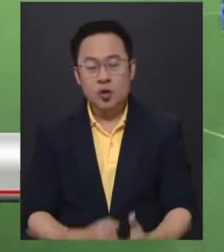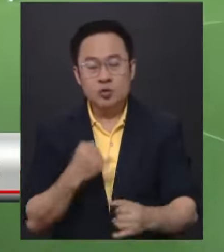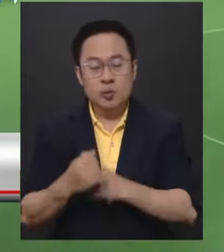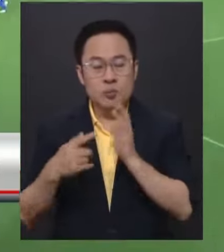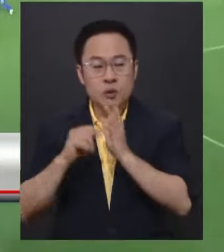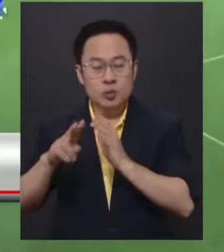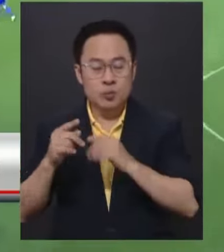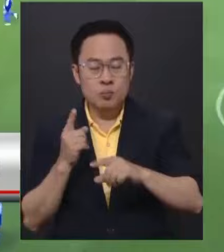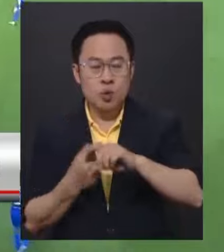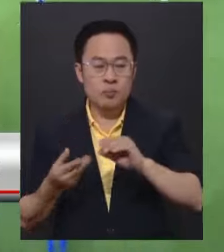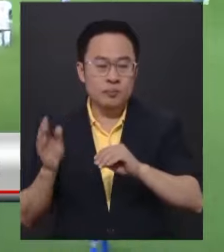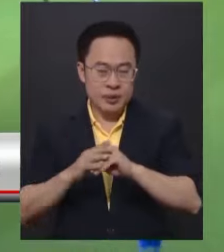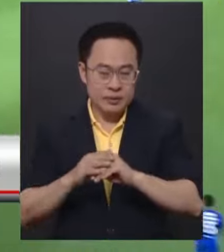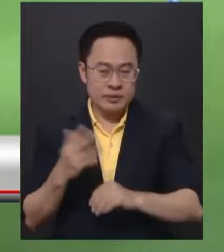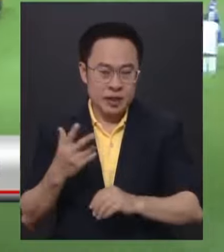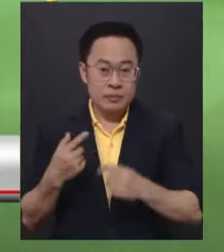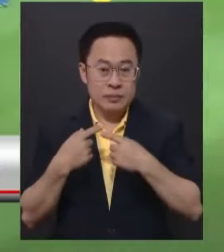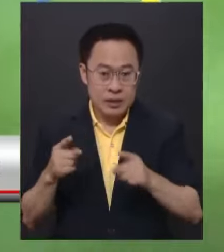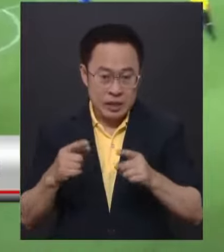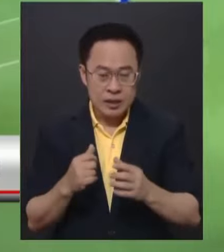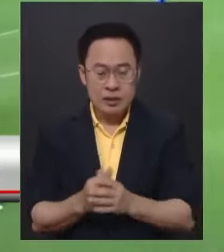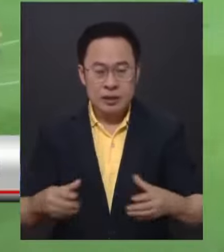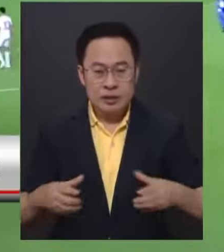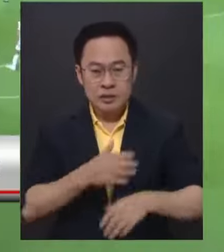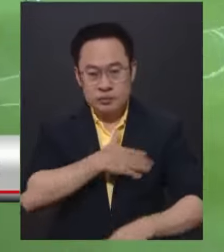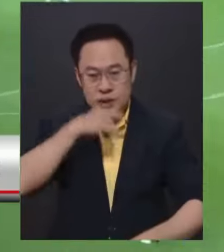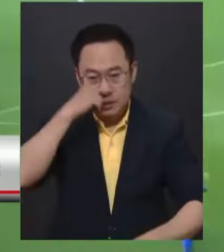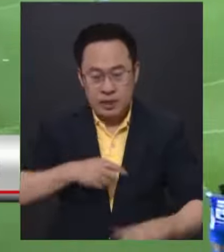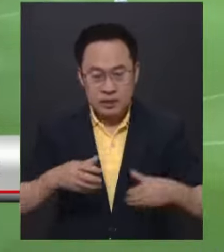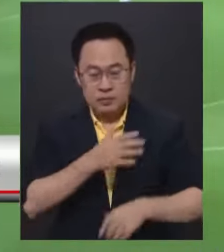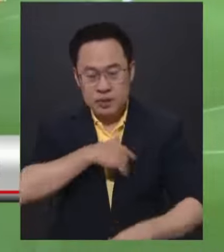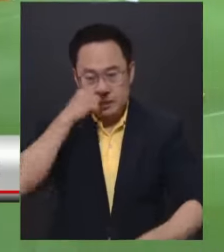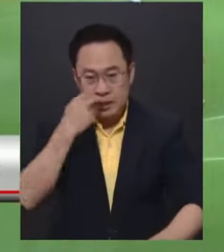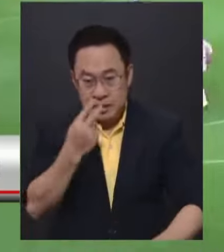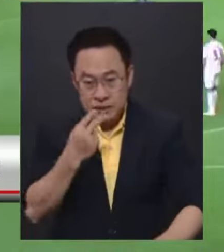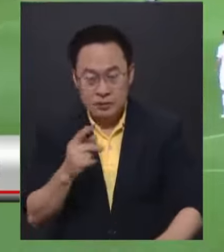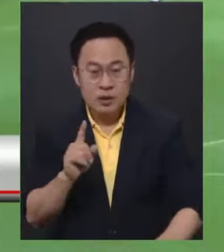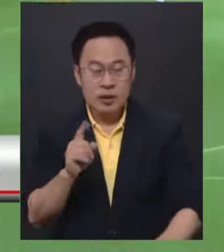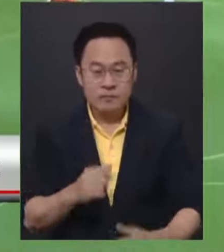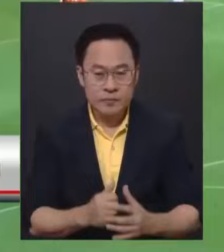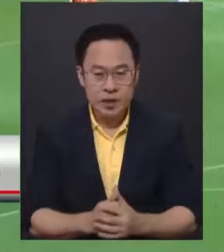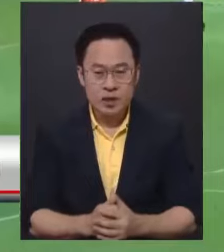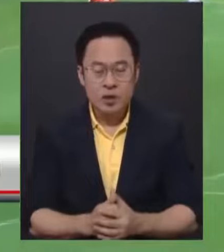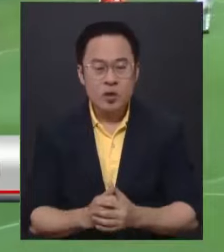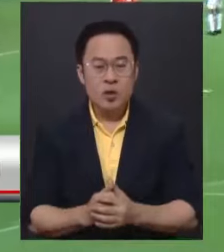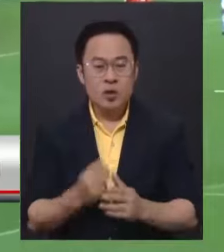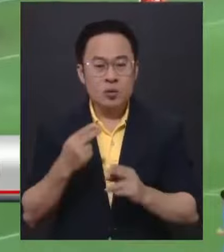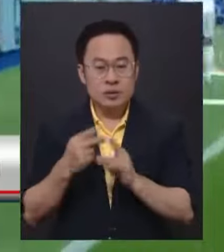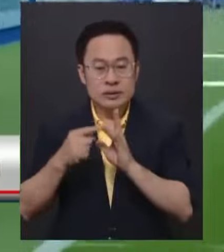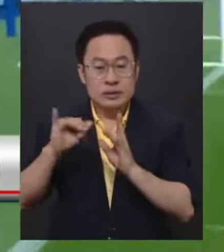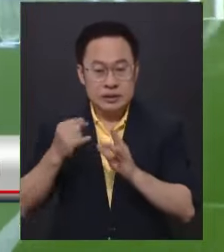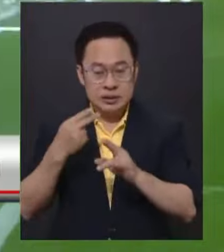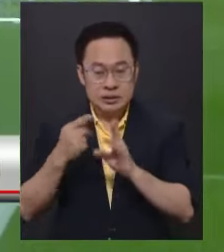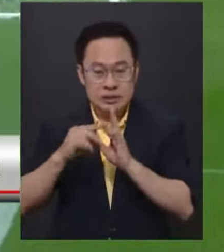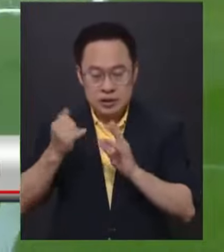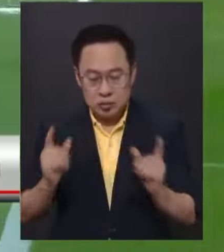ของ BG ไปแต่ปัญหาในเกมก็คือแฟนๆทีมชาติไทยเสียวไส้เล็กน้อย ค่ะ เพราะว่าในเกมครับมีจังหวะที่ชนาธิปเนี่ยต้องโดน